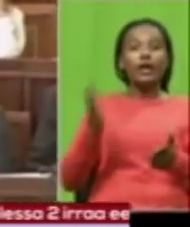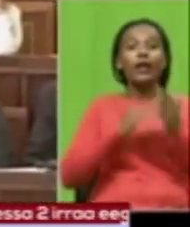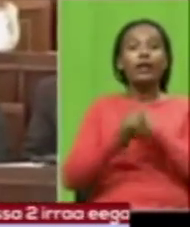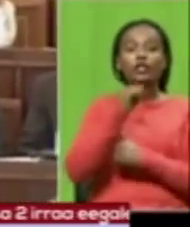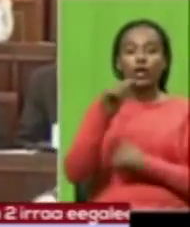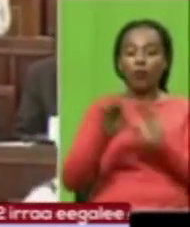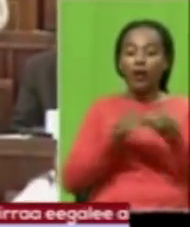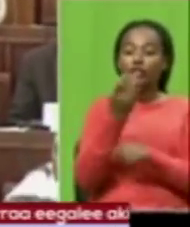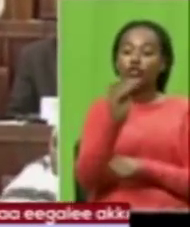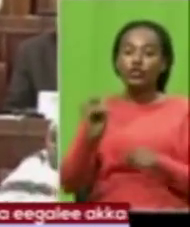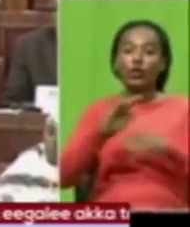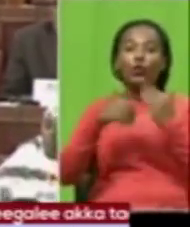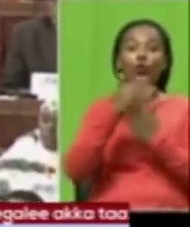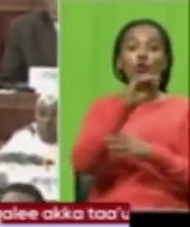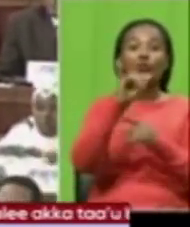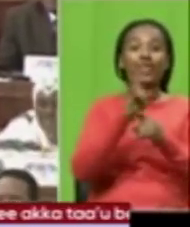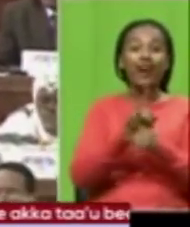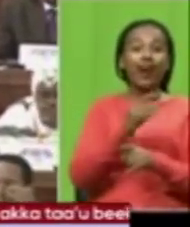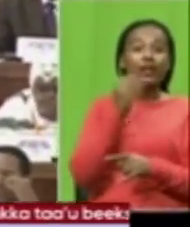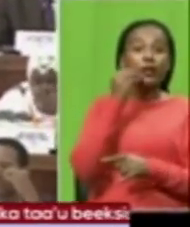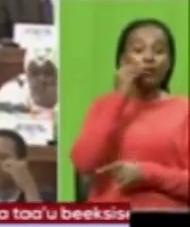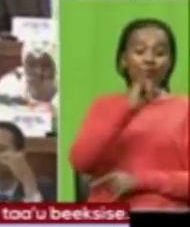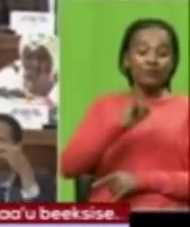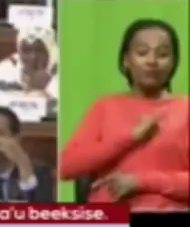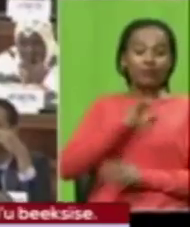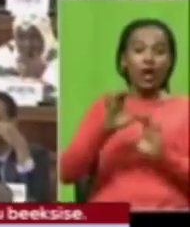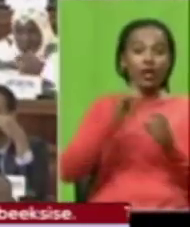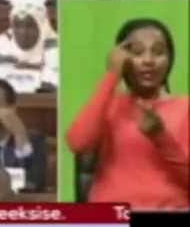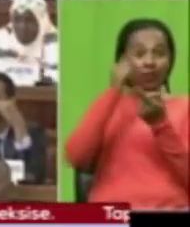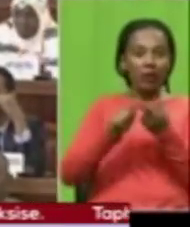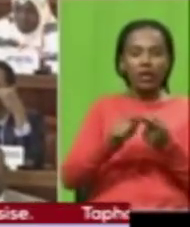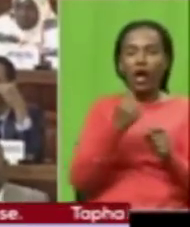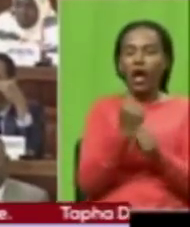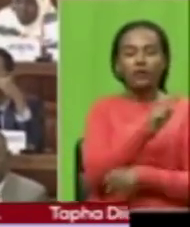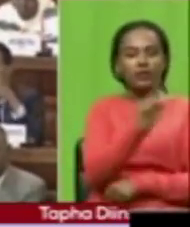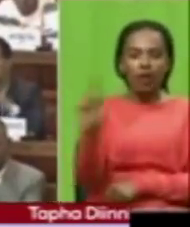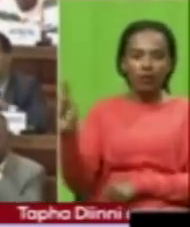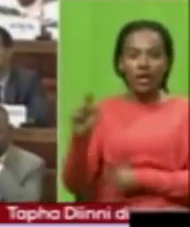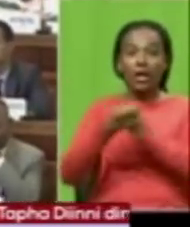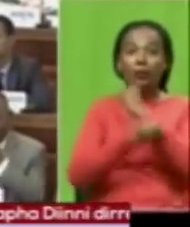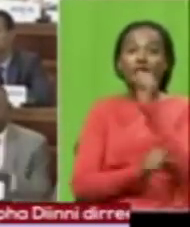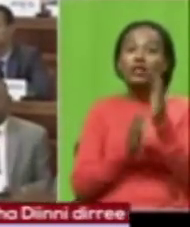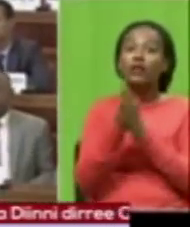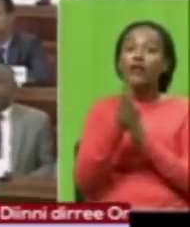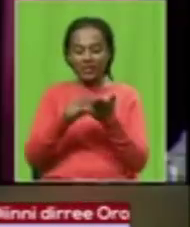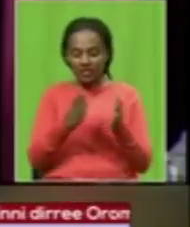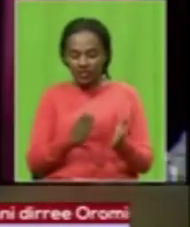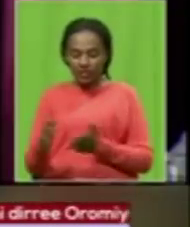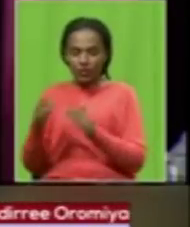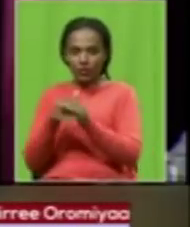addaatu barbaachisas jedhame. Misoomaawwan bu'uuraa babal'isuunis hojii ijoo bara 2011 jedhan Dr.